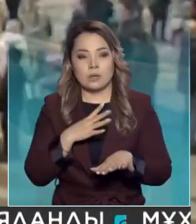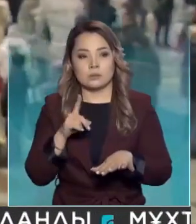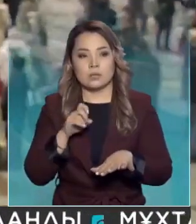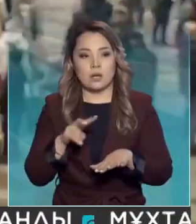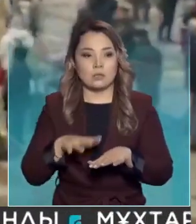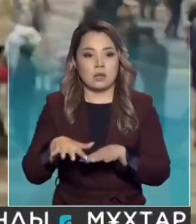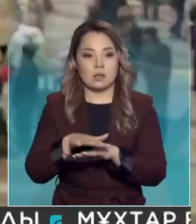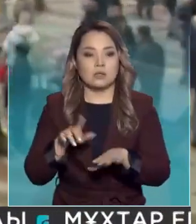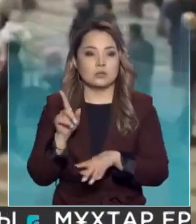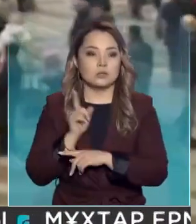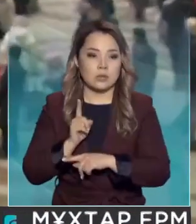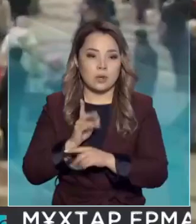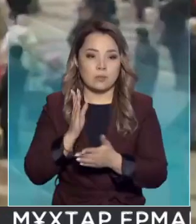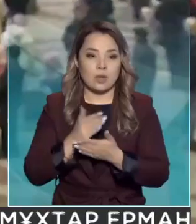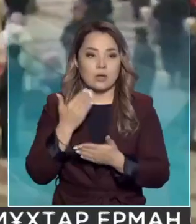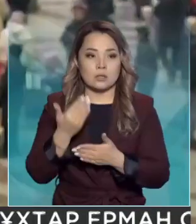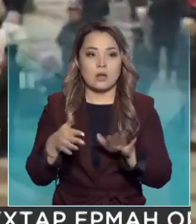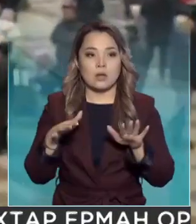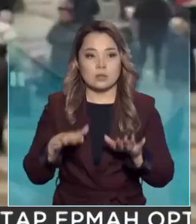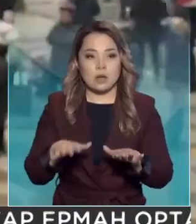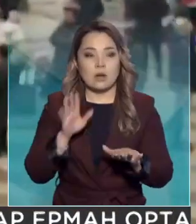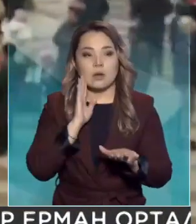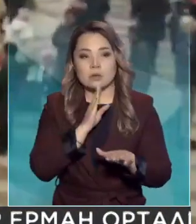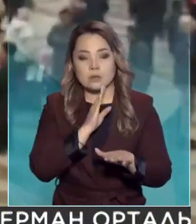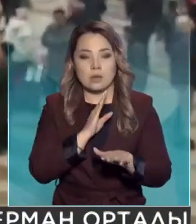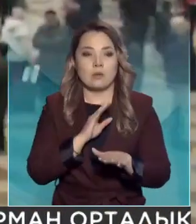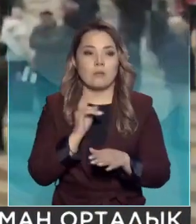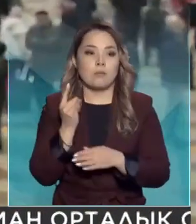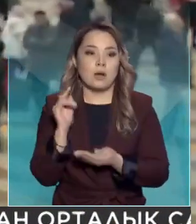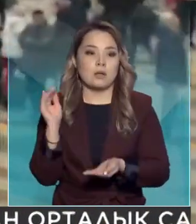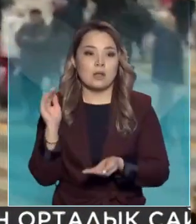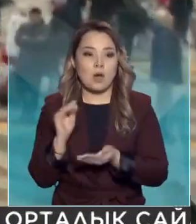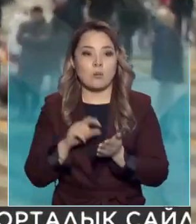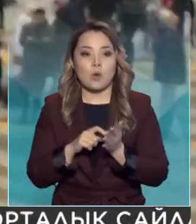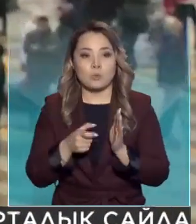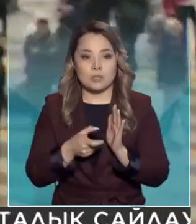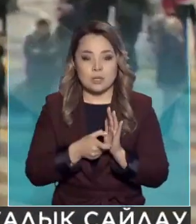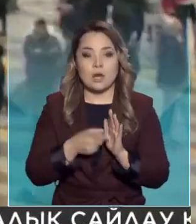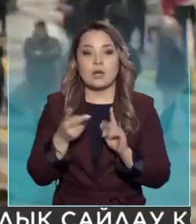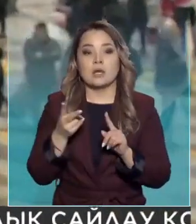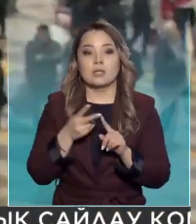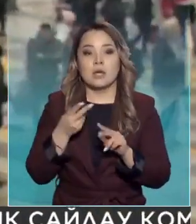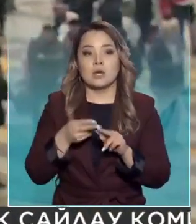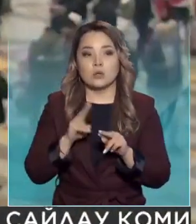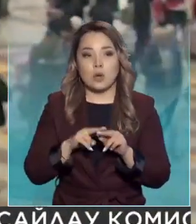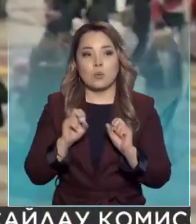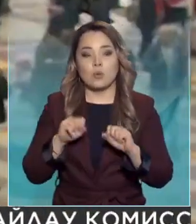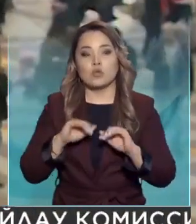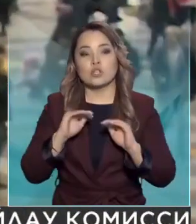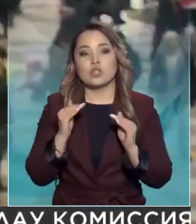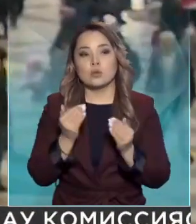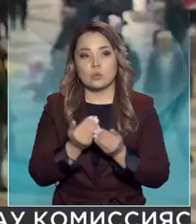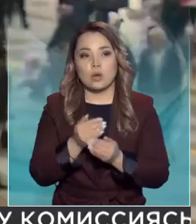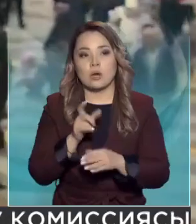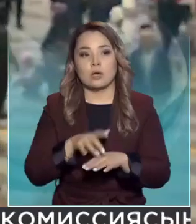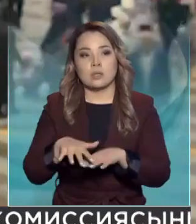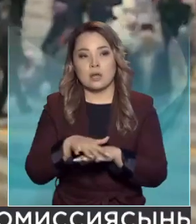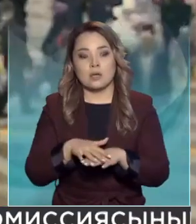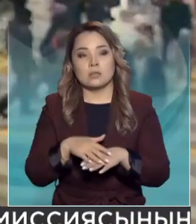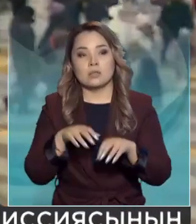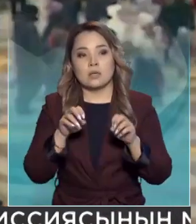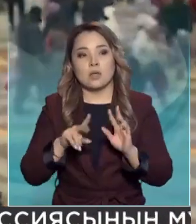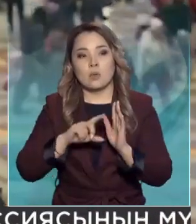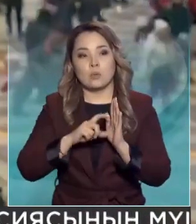бар. Вокзалда оның бірі ана мен бала бөлмесі, және екіншісі мүмкіндігі шектеулі жандарға арналған